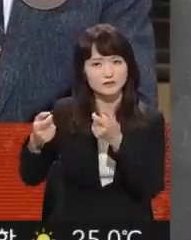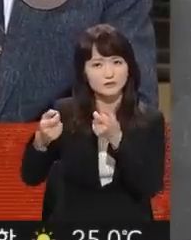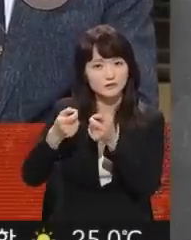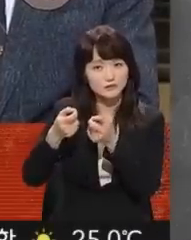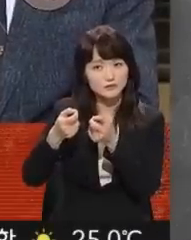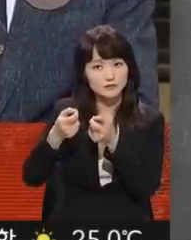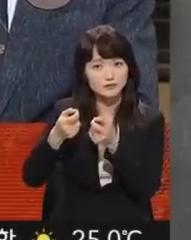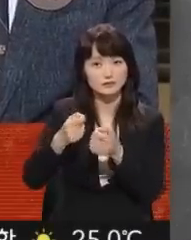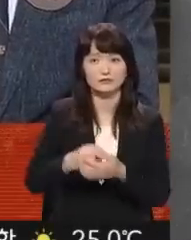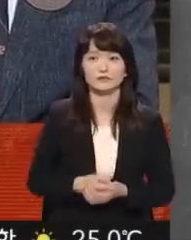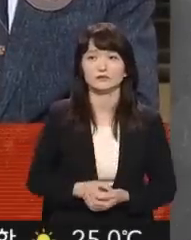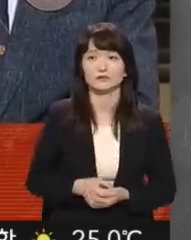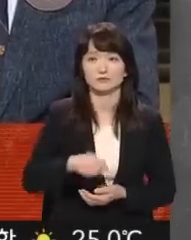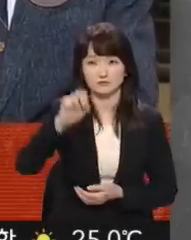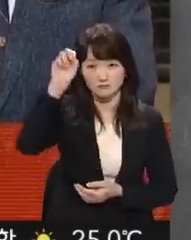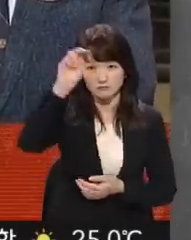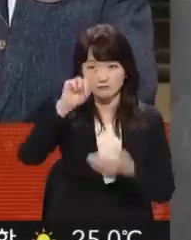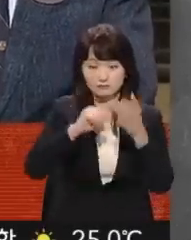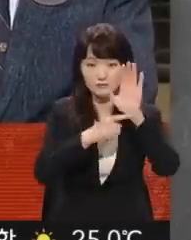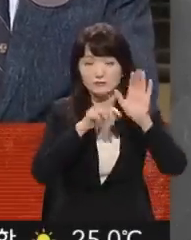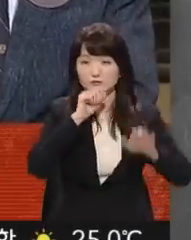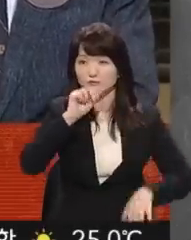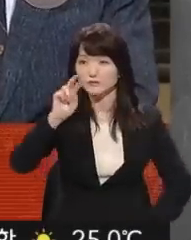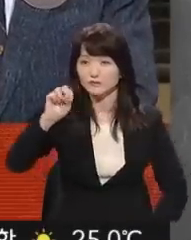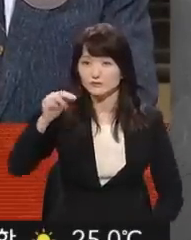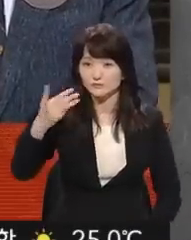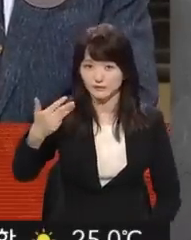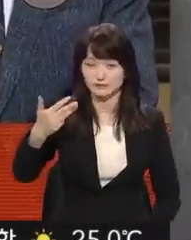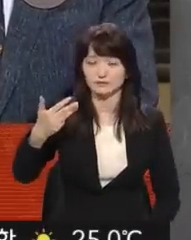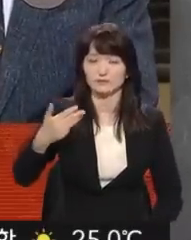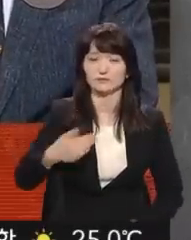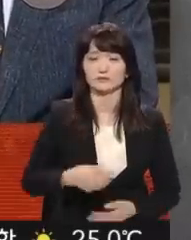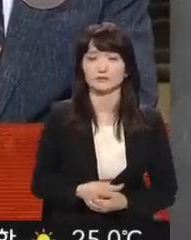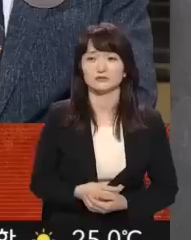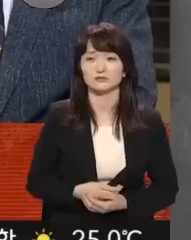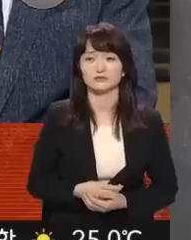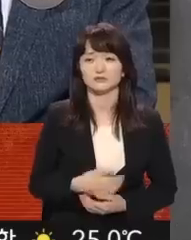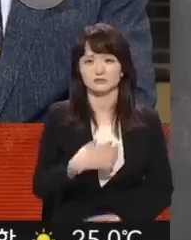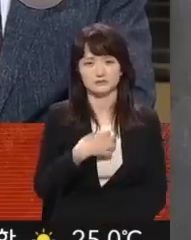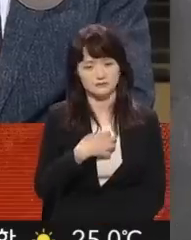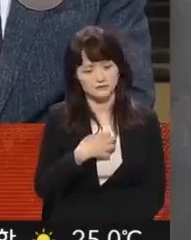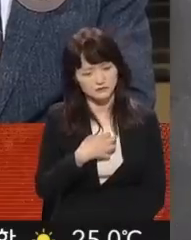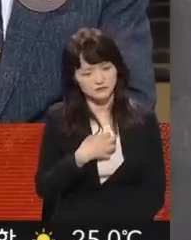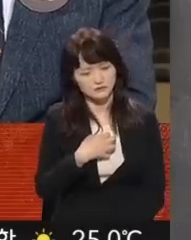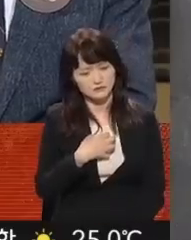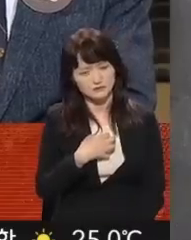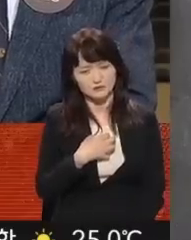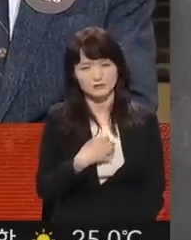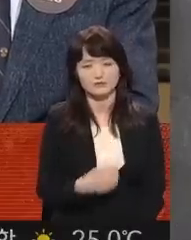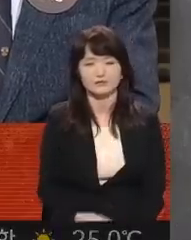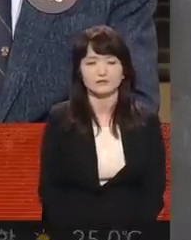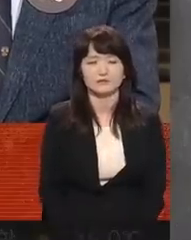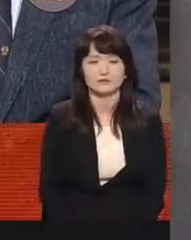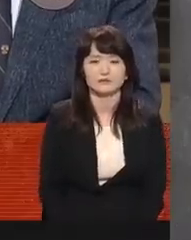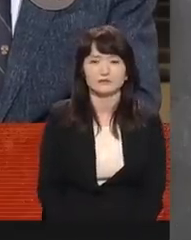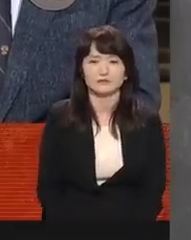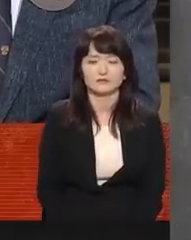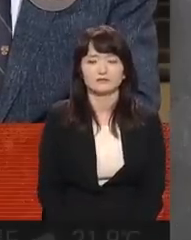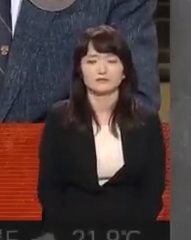했는데 갑자기 발표를 할 때 28점이다 이런 식으로 약간 좀 걱정이 효과를 노린 것이 아닌가 하는 생각이